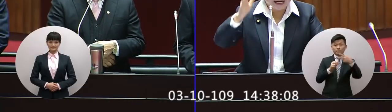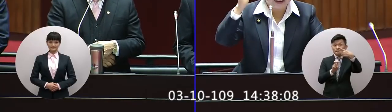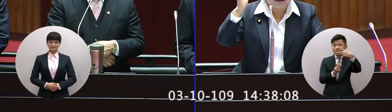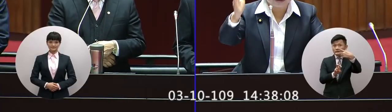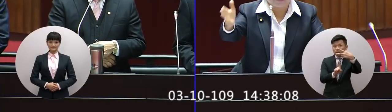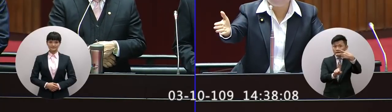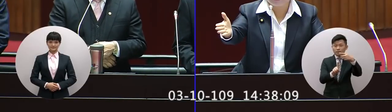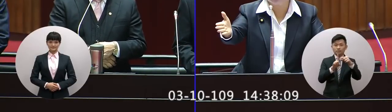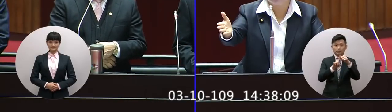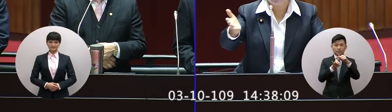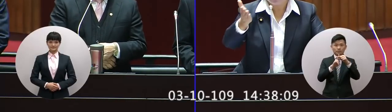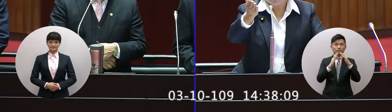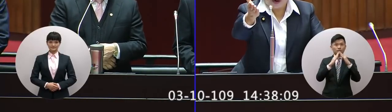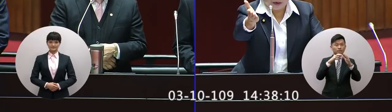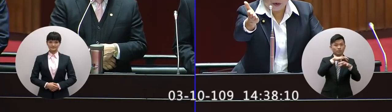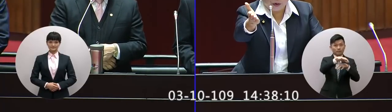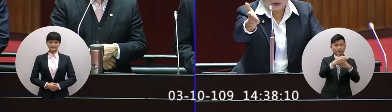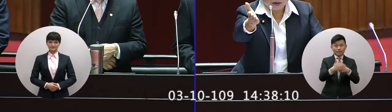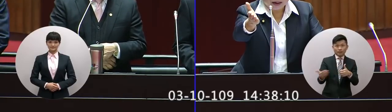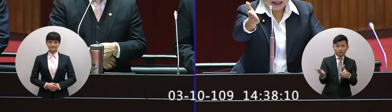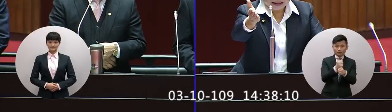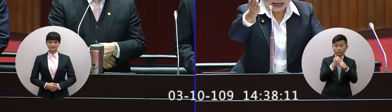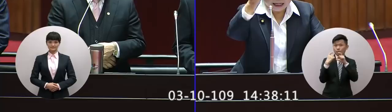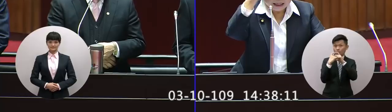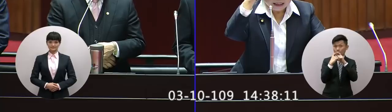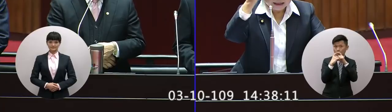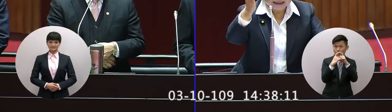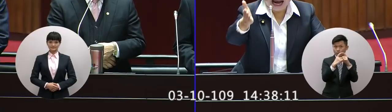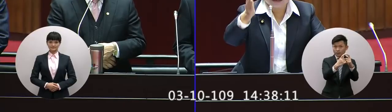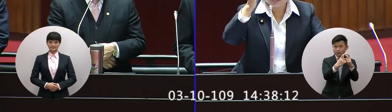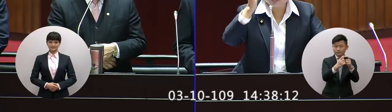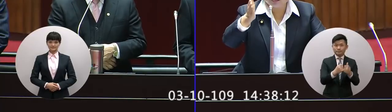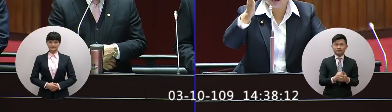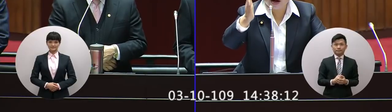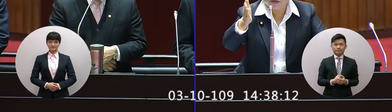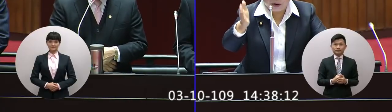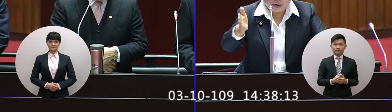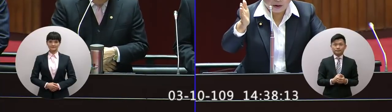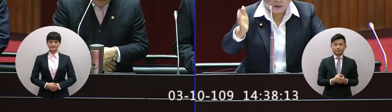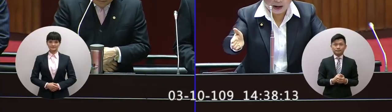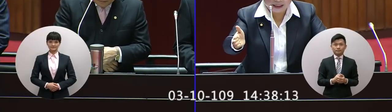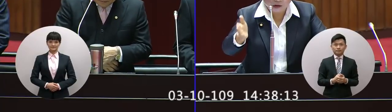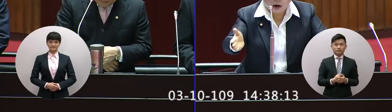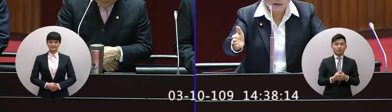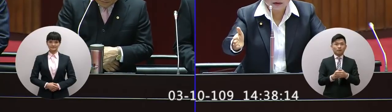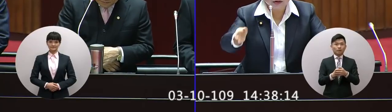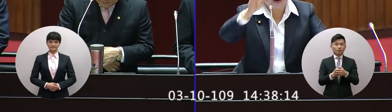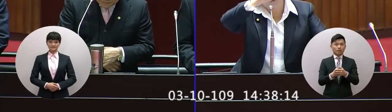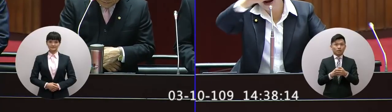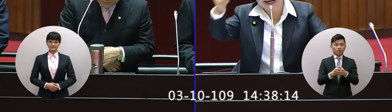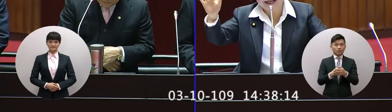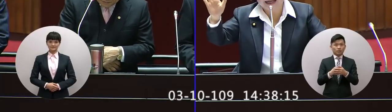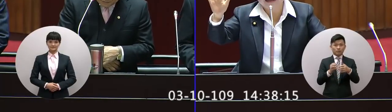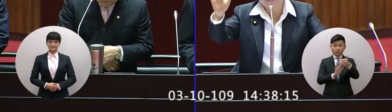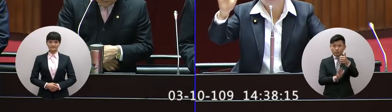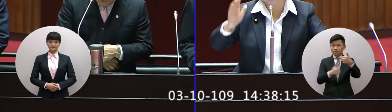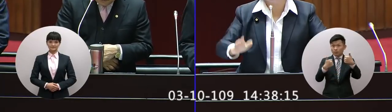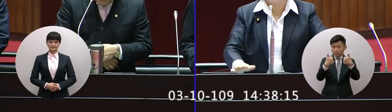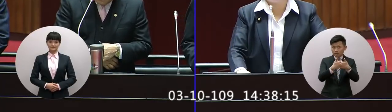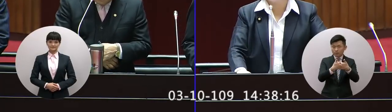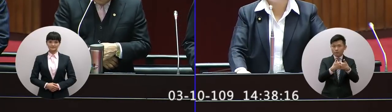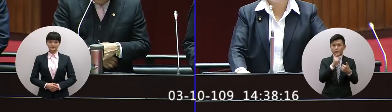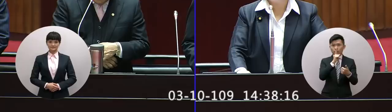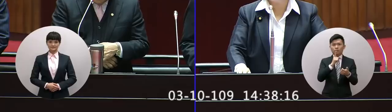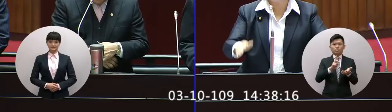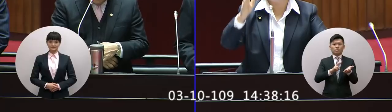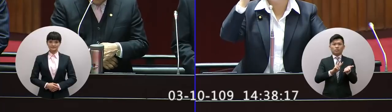2月21号，台中市环保署回复给在诉愿委员会中，所以未更正